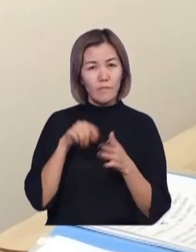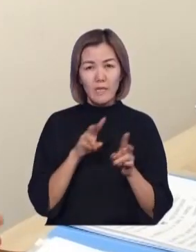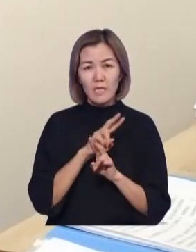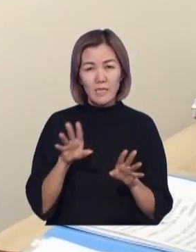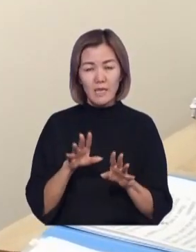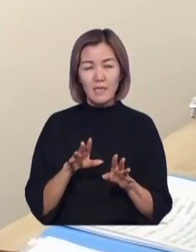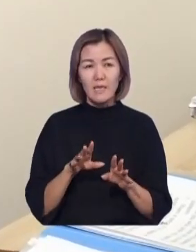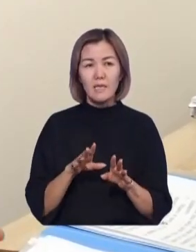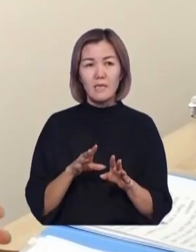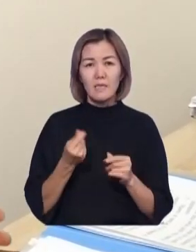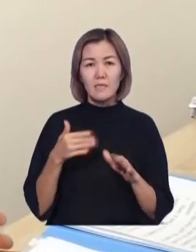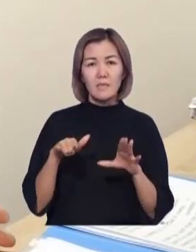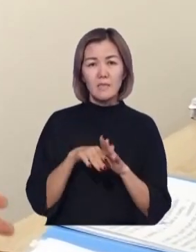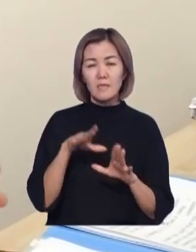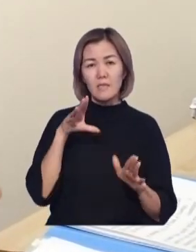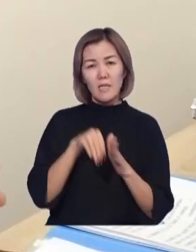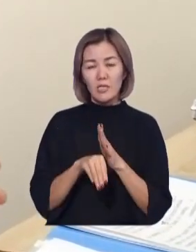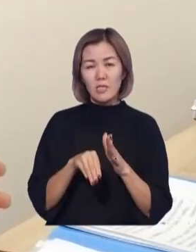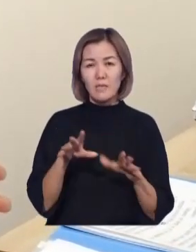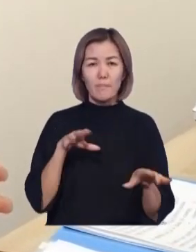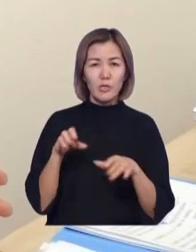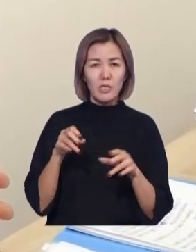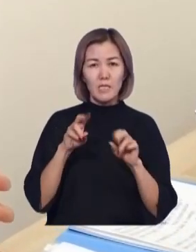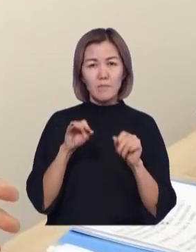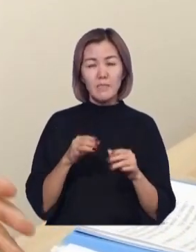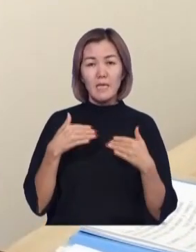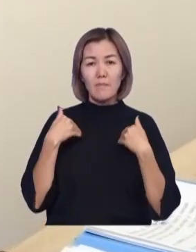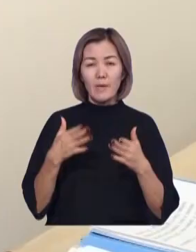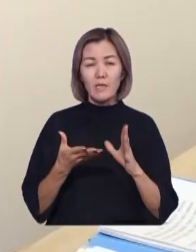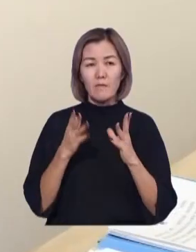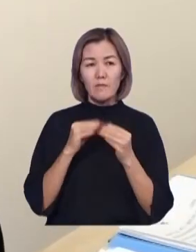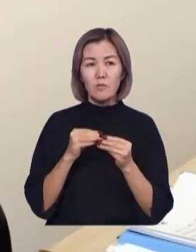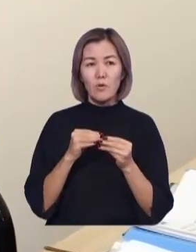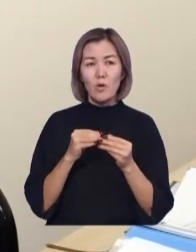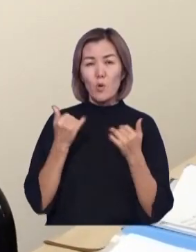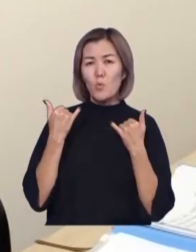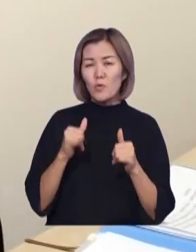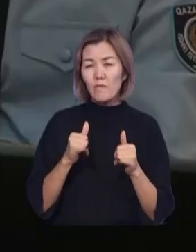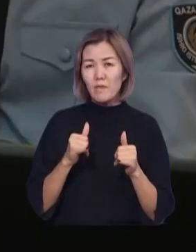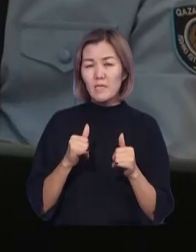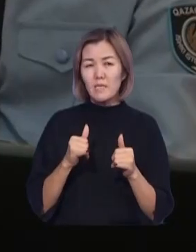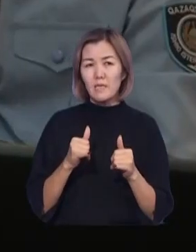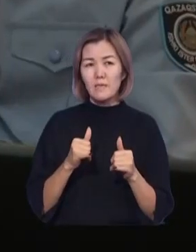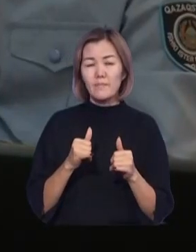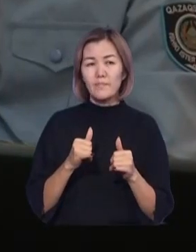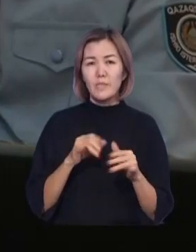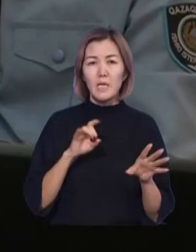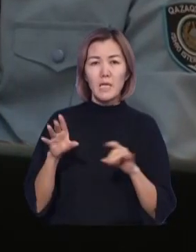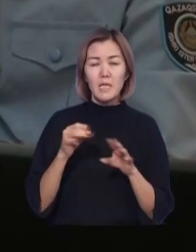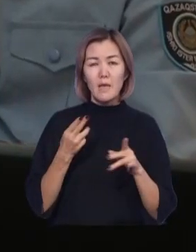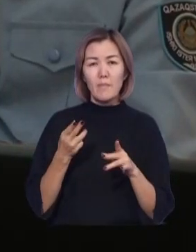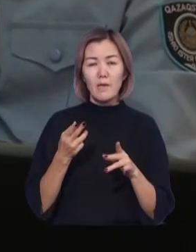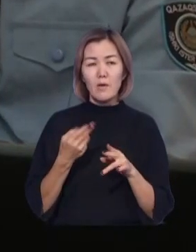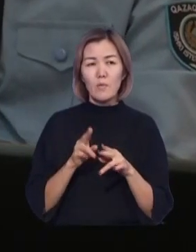ввязываться в историю с инвестициями Мони специально показывают ВС в невероятно выгодном для людей свете если ВС